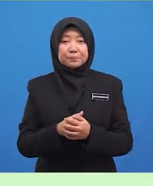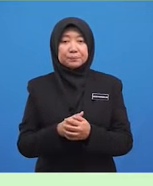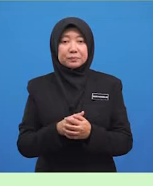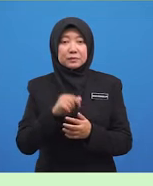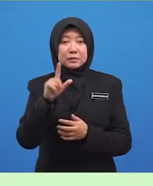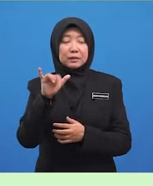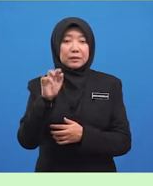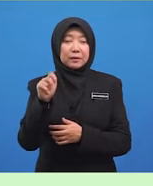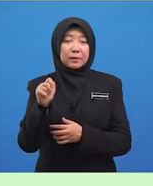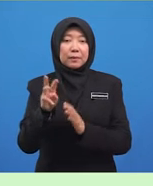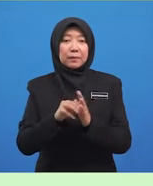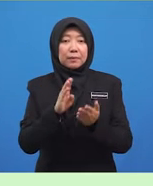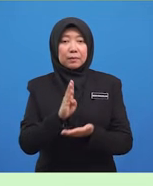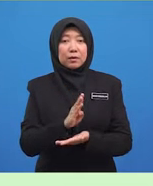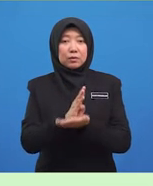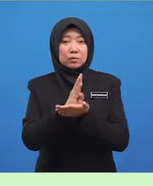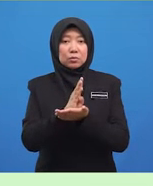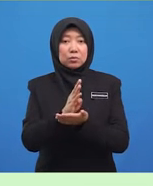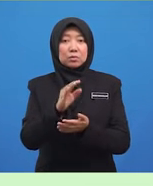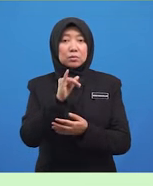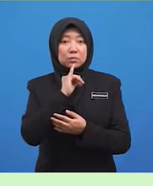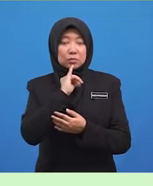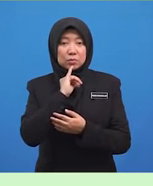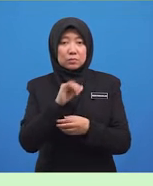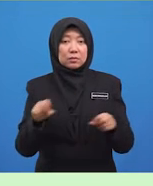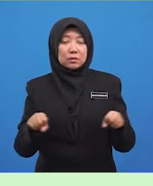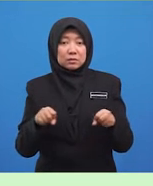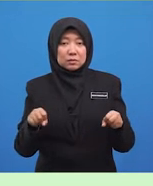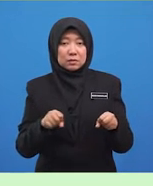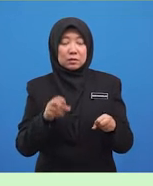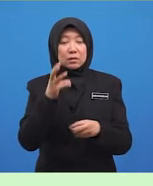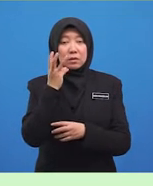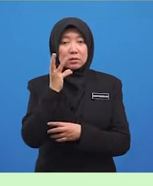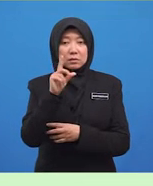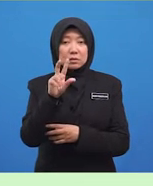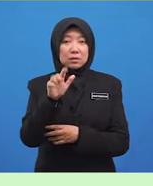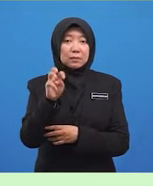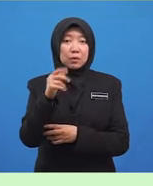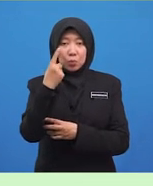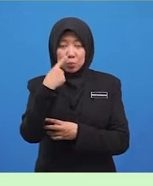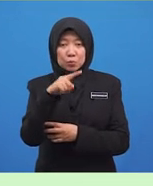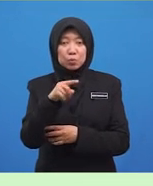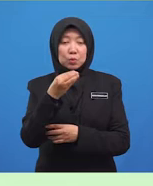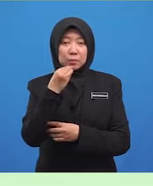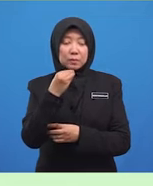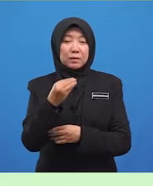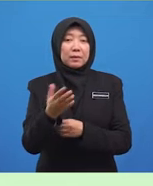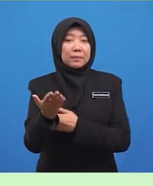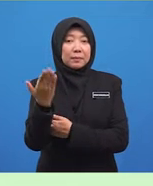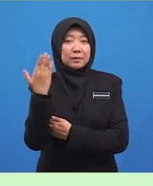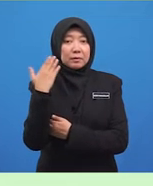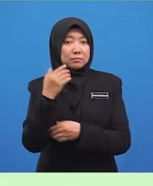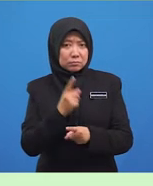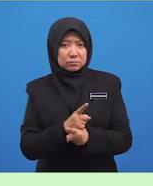Lina membantu ibu memasak nasi lemak untuk sarapan. Jawapan